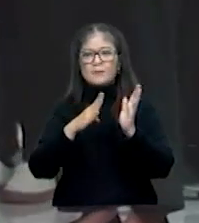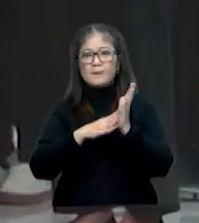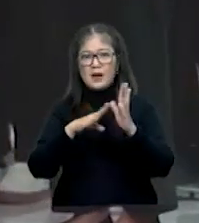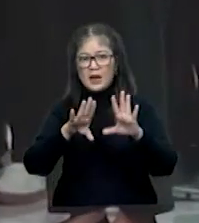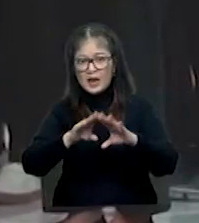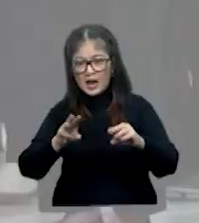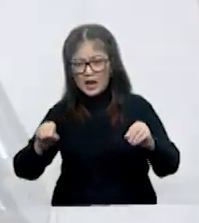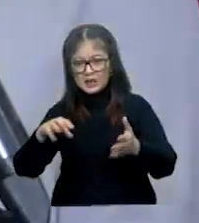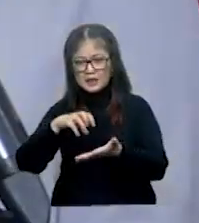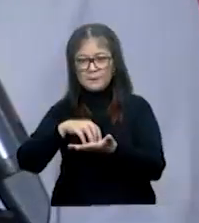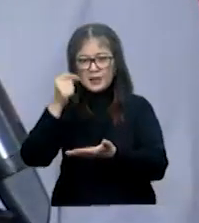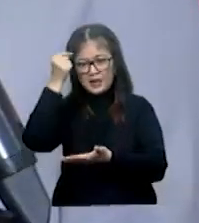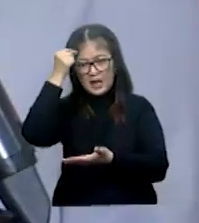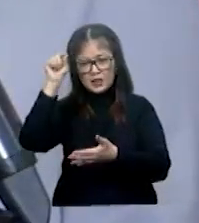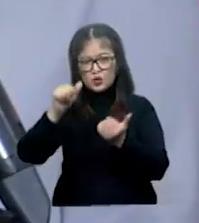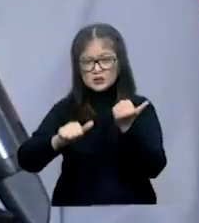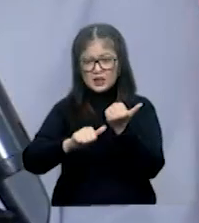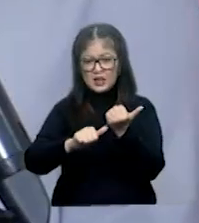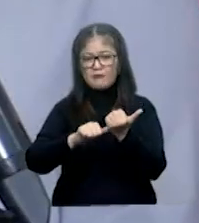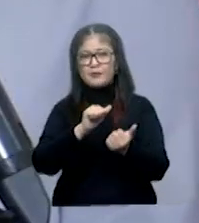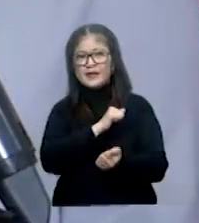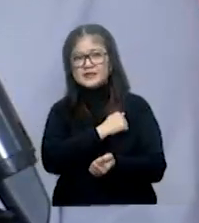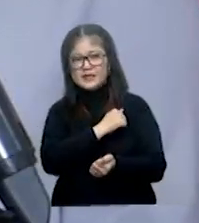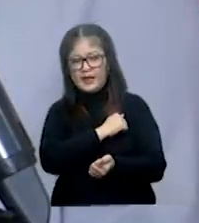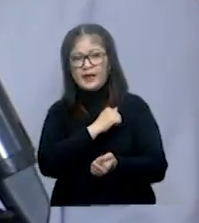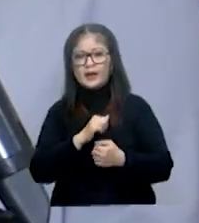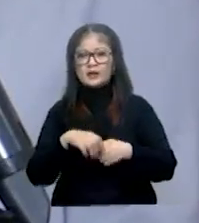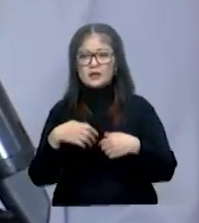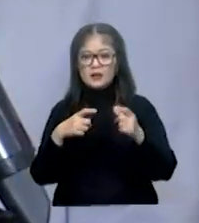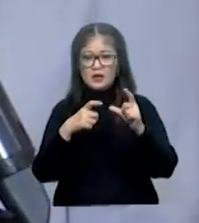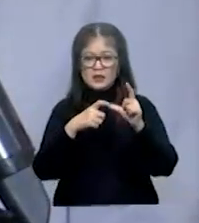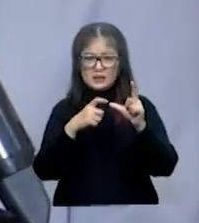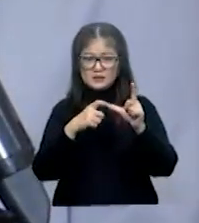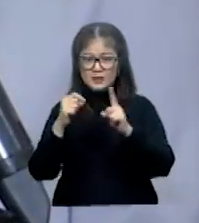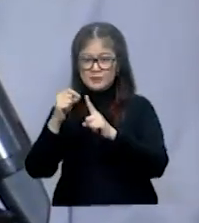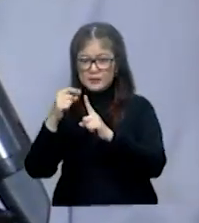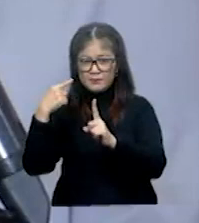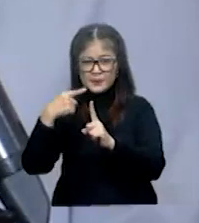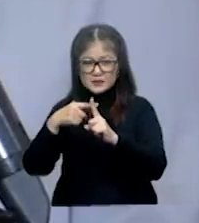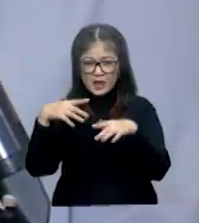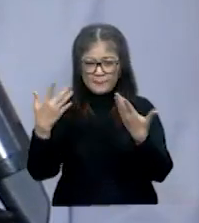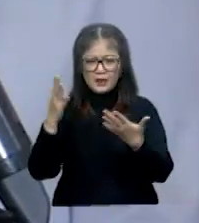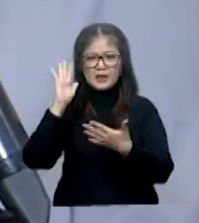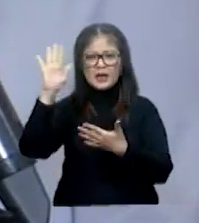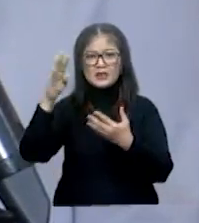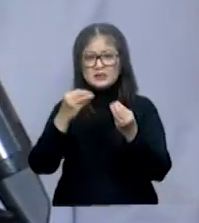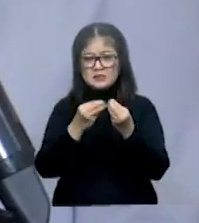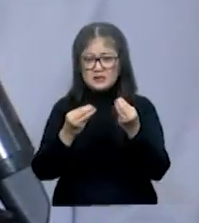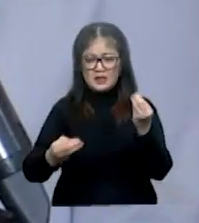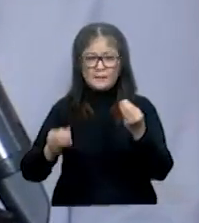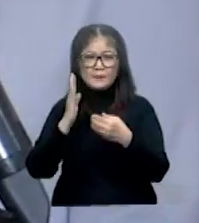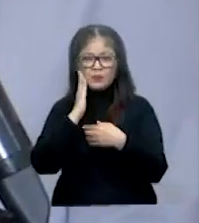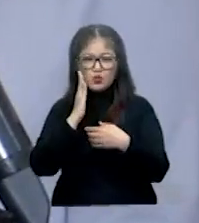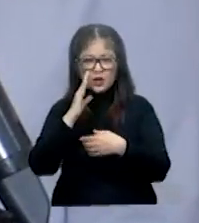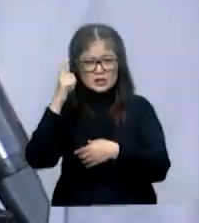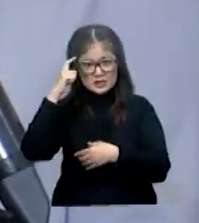presiden. Tujuan dari SSP adalah yang pertama memperlengkapi generasi muda calon pemimpin bangsa